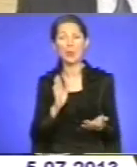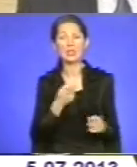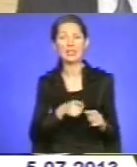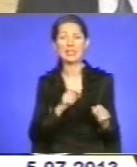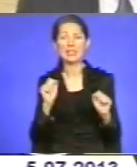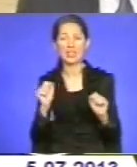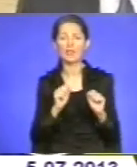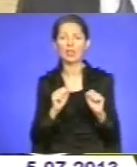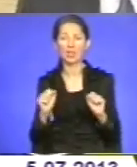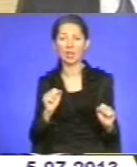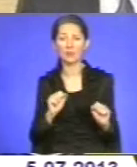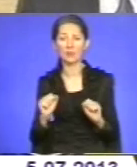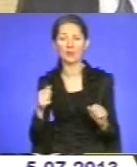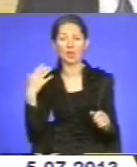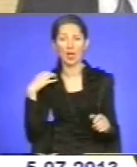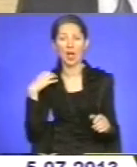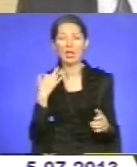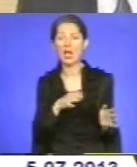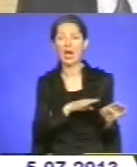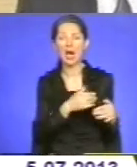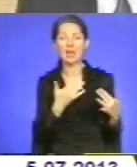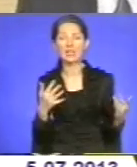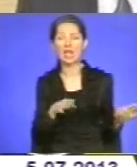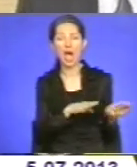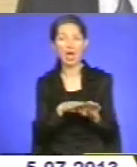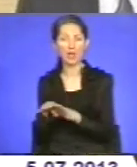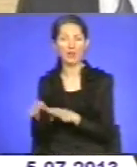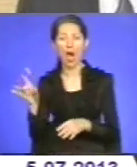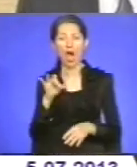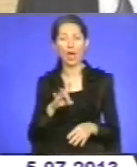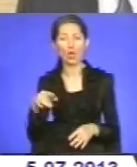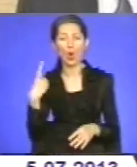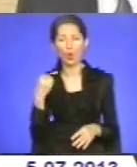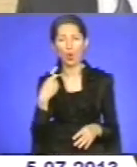керівники? На різних рівнях. Району, області,